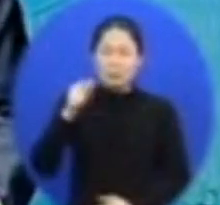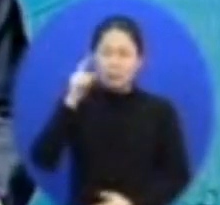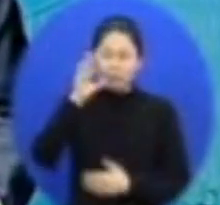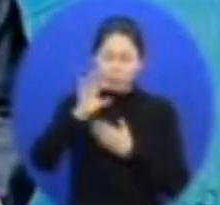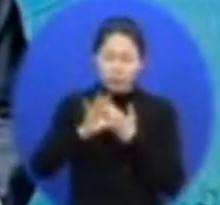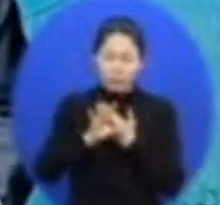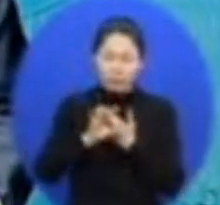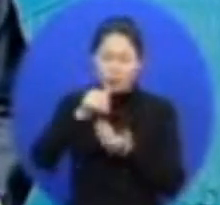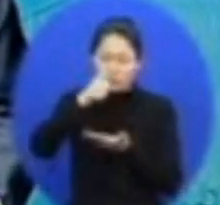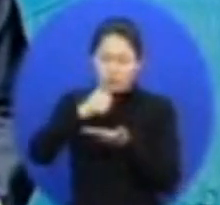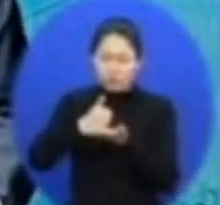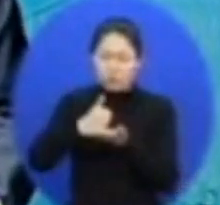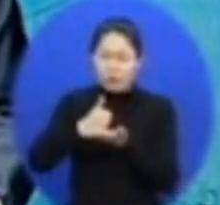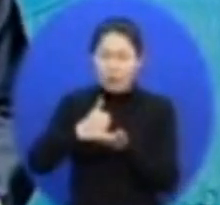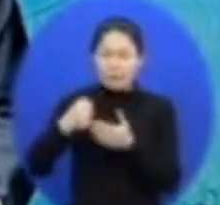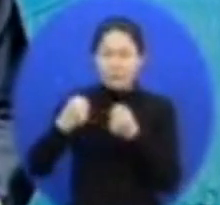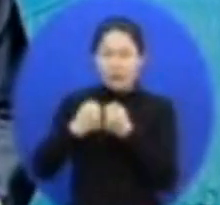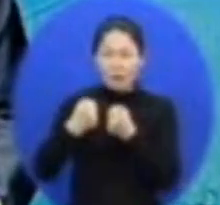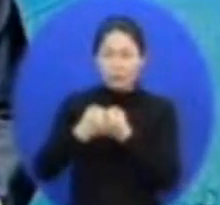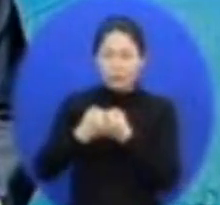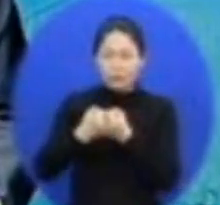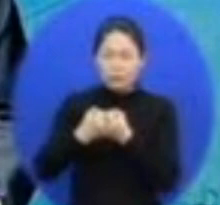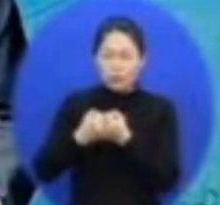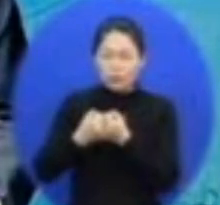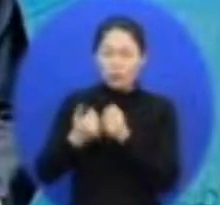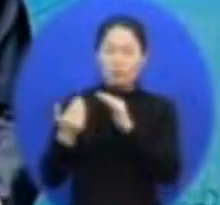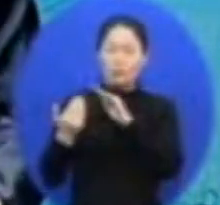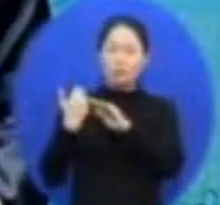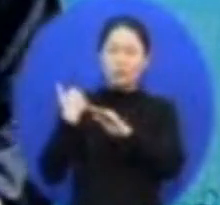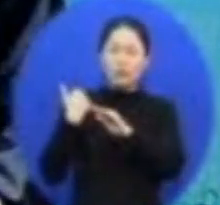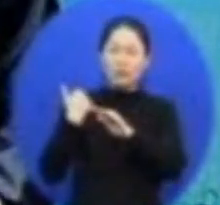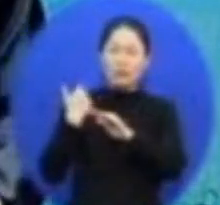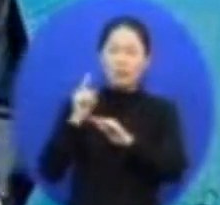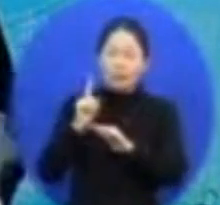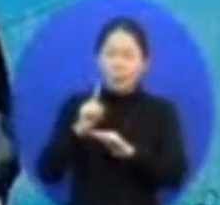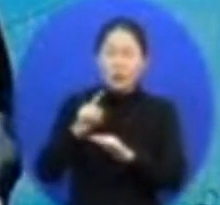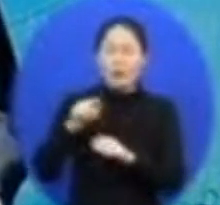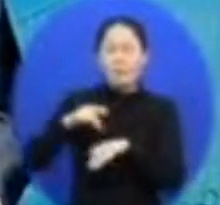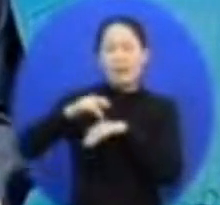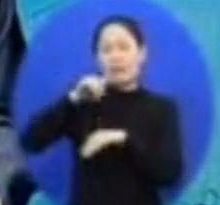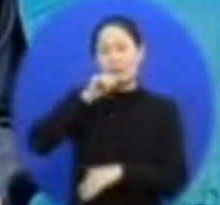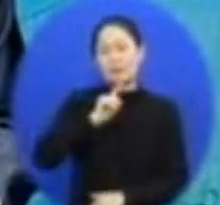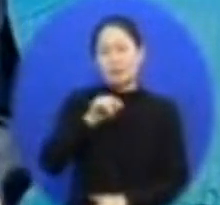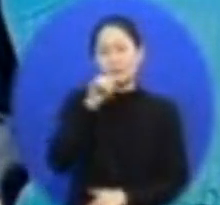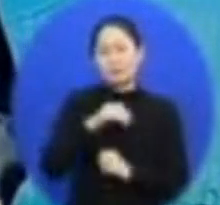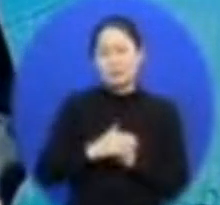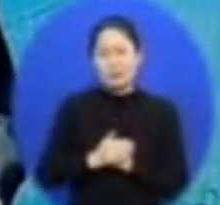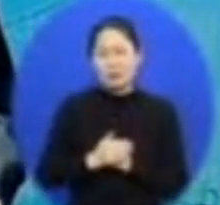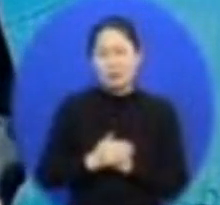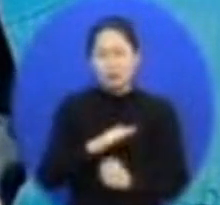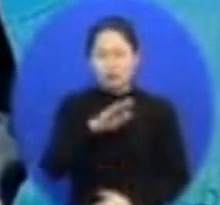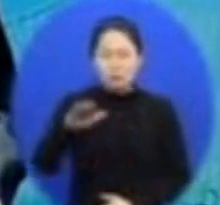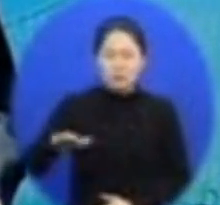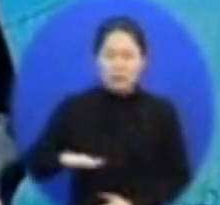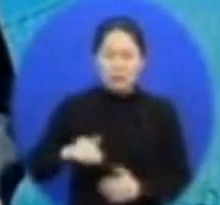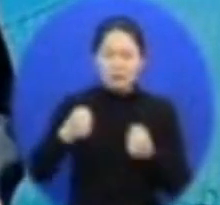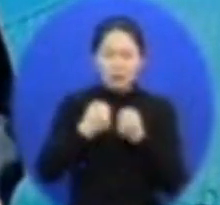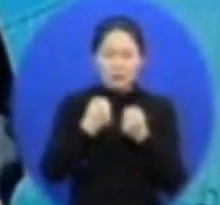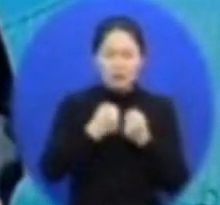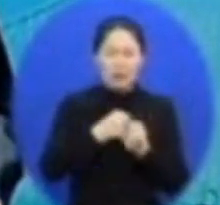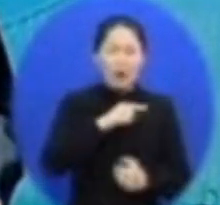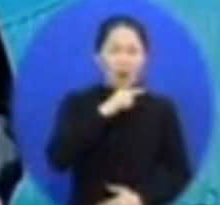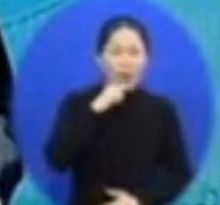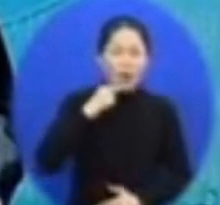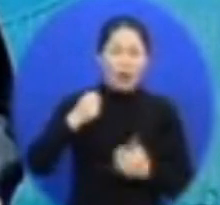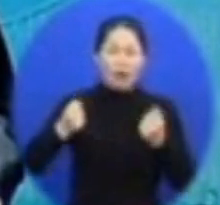뒤에는 마귀가 있다는 것을 우리에게 말씀해 줍니다 우리가 싸우는 것은 혈과 육을 상대로 싸우는